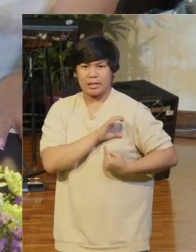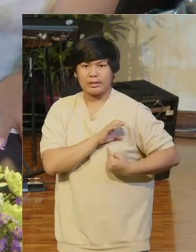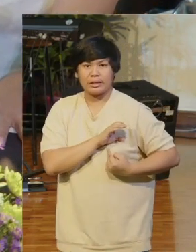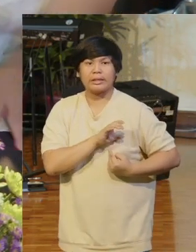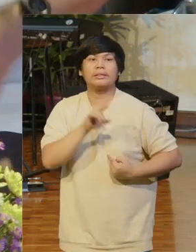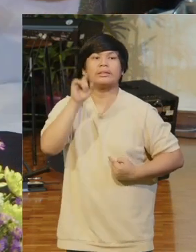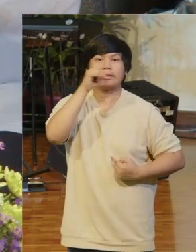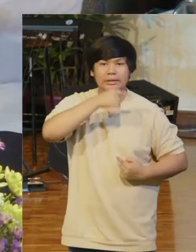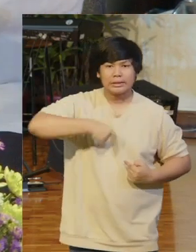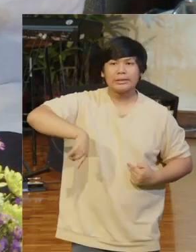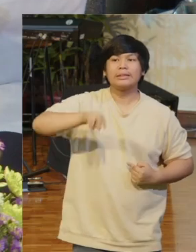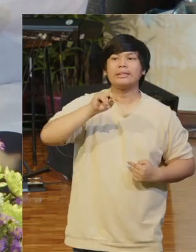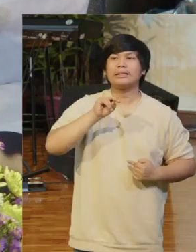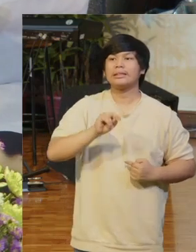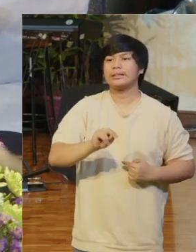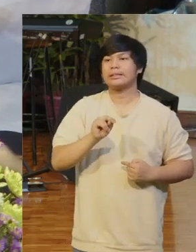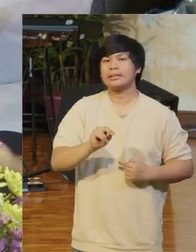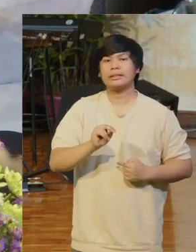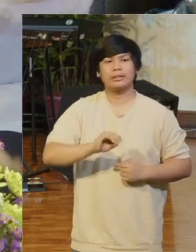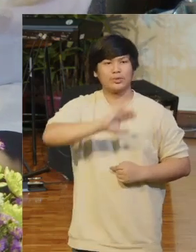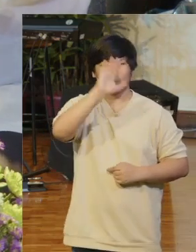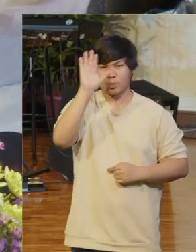dapat tayo maging panatag sa ating